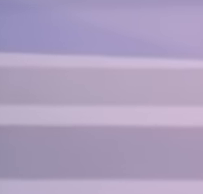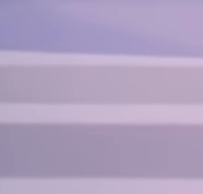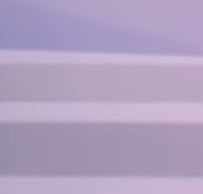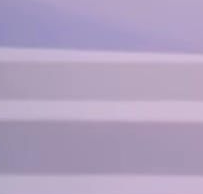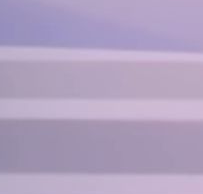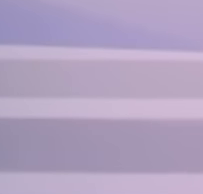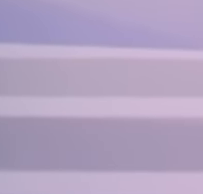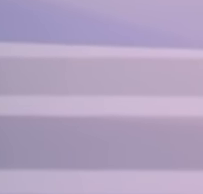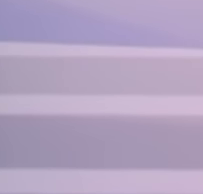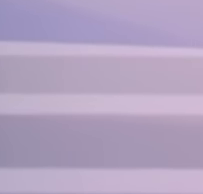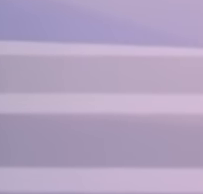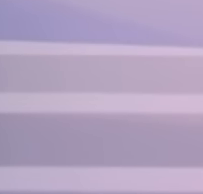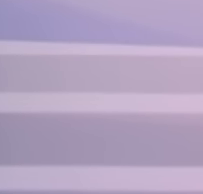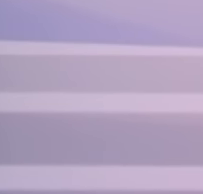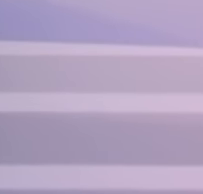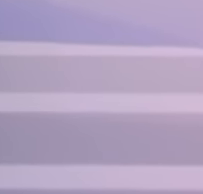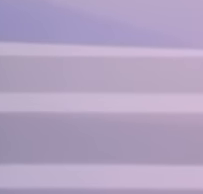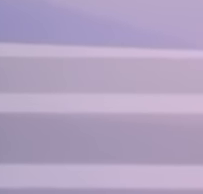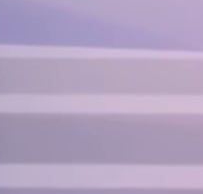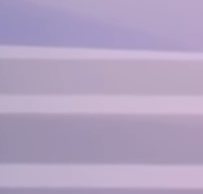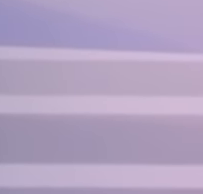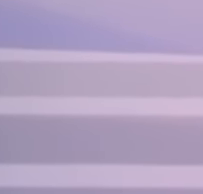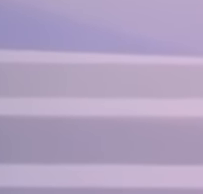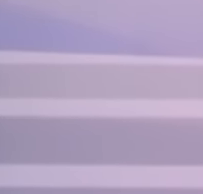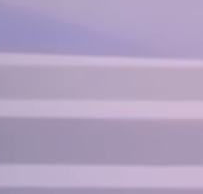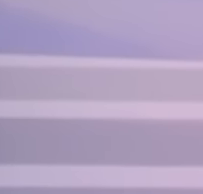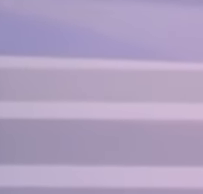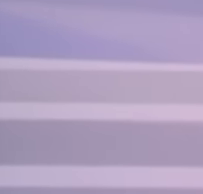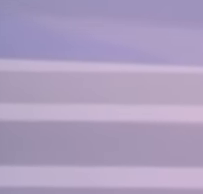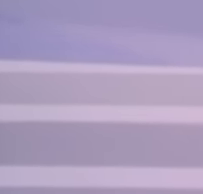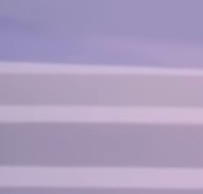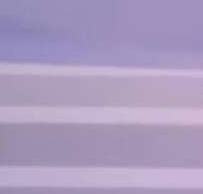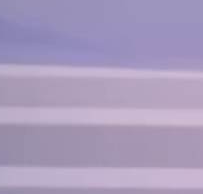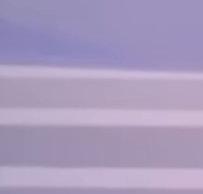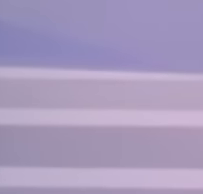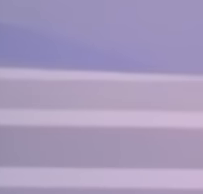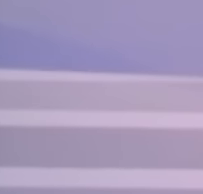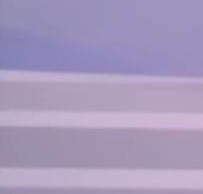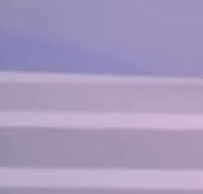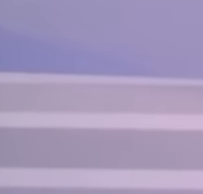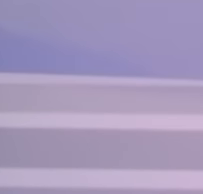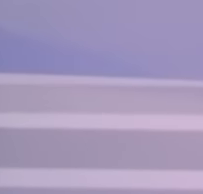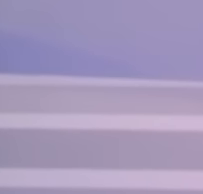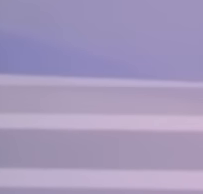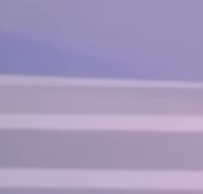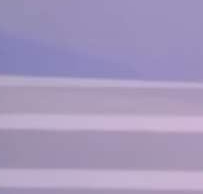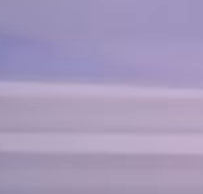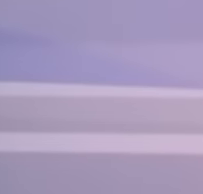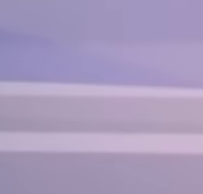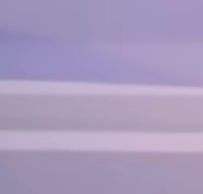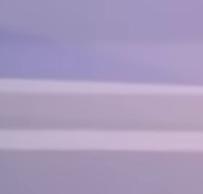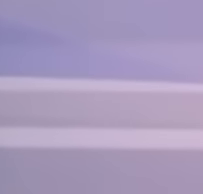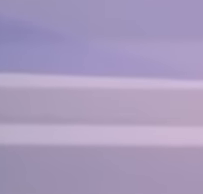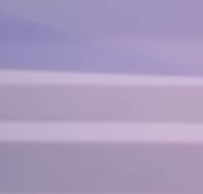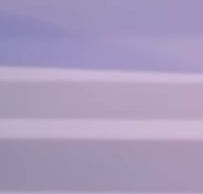Mga kapuso, patuloy na tumutok sa mga balita. Mag-subscribe sa GMA Integrated News sa YouTube. Sa mga kapuso